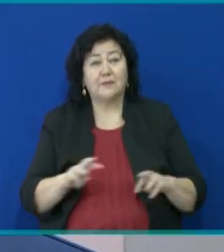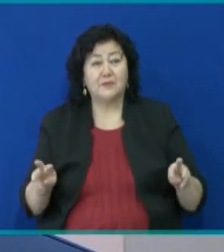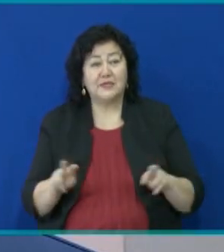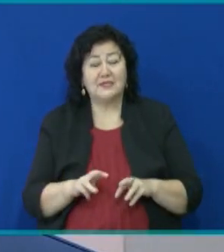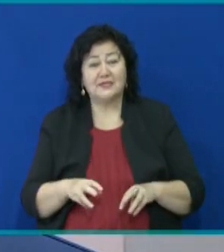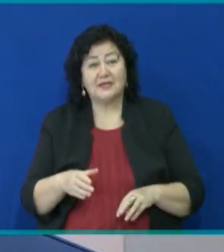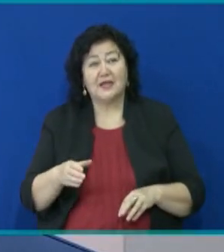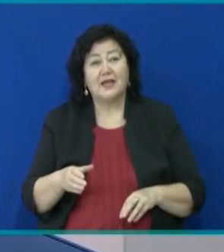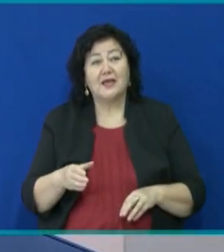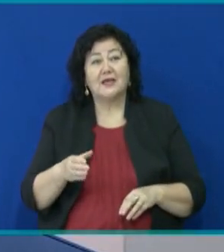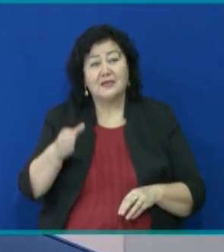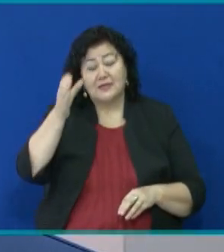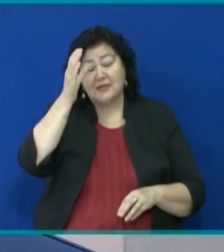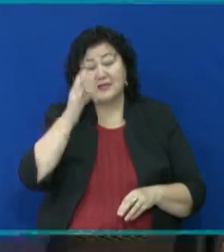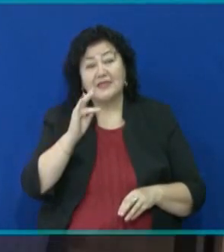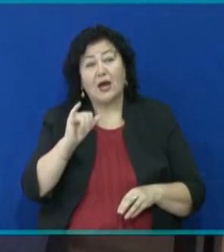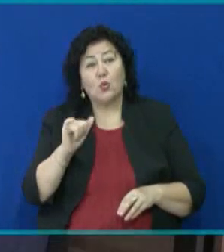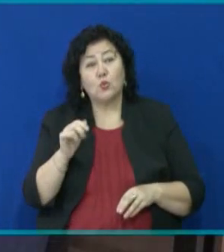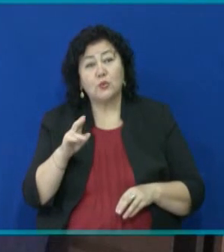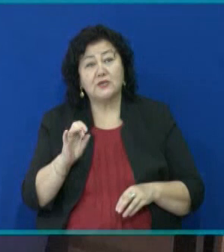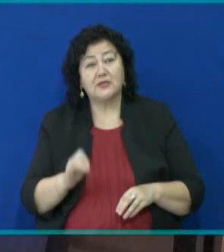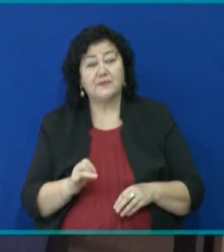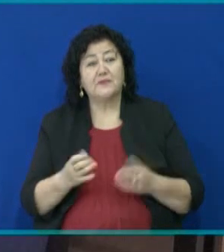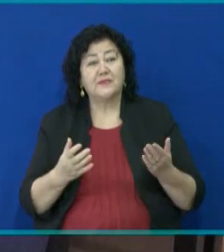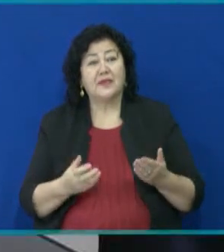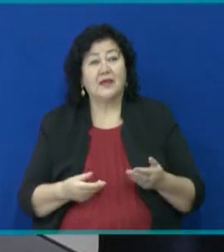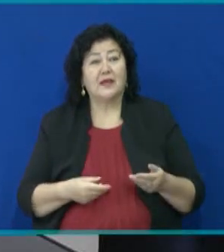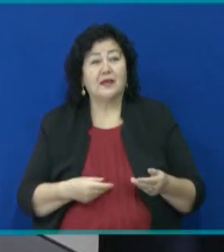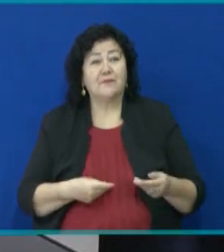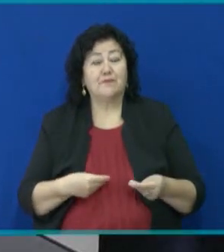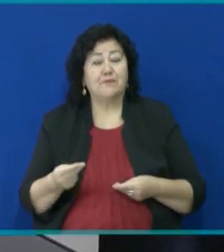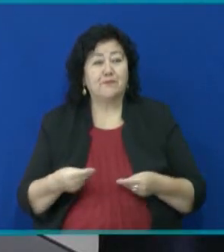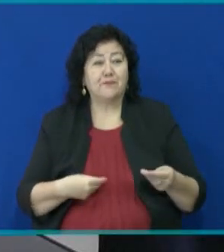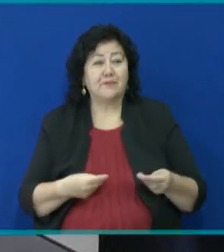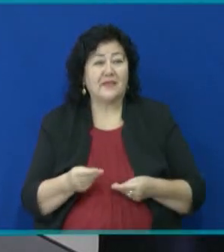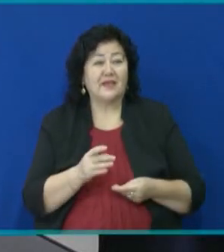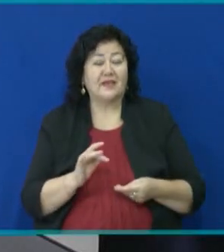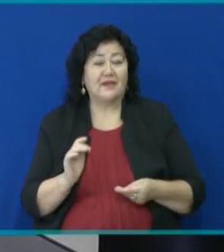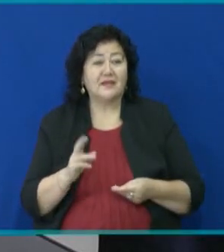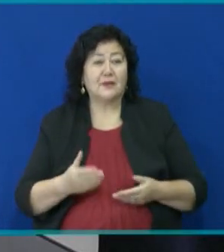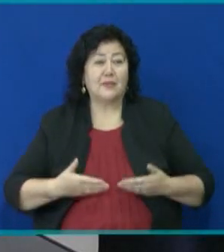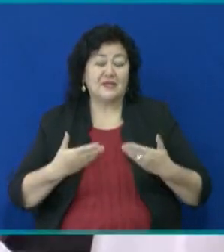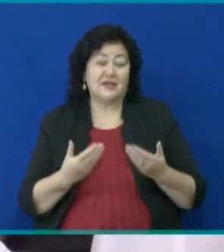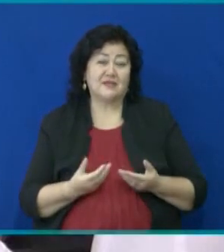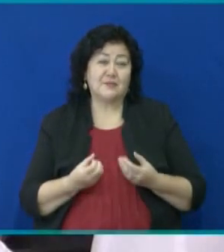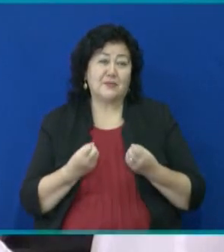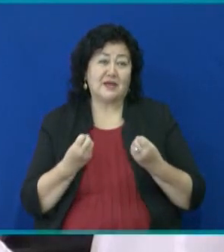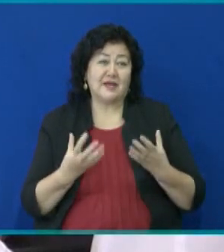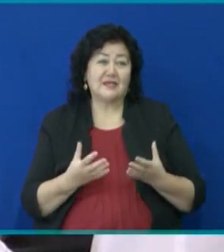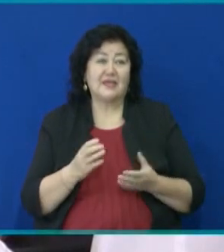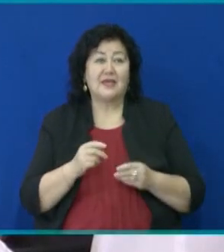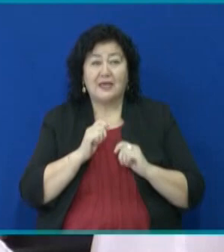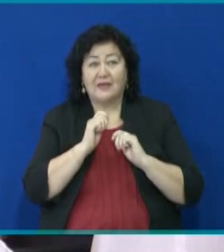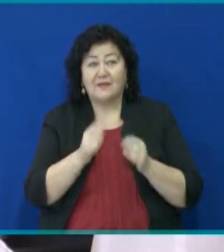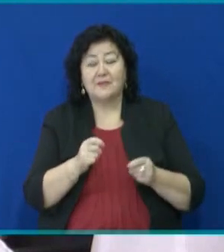высшего образования Республики Казахстан Саясат Нурбек. Председатель правления ректор Алтай Дюсупов поздравил коллег с праздником и вручил Саясату